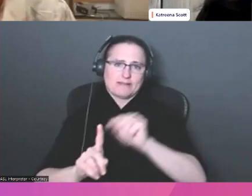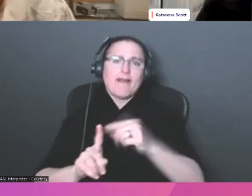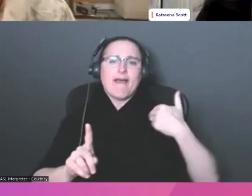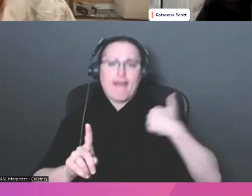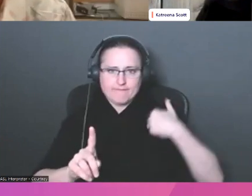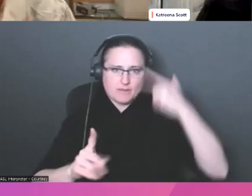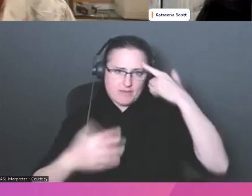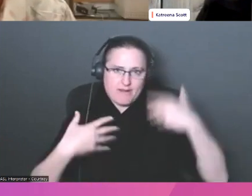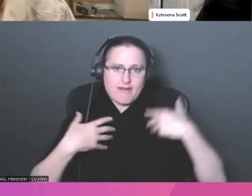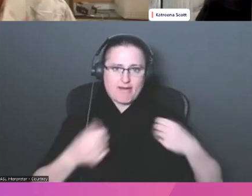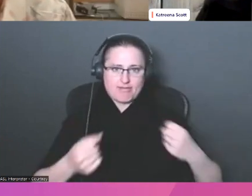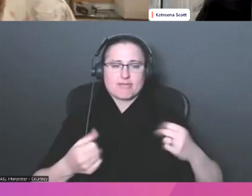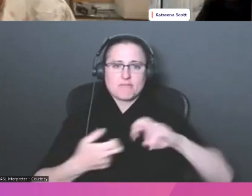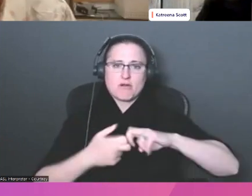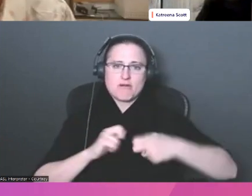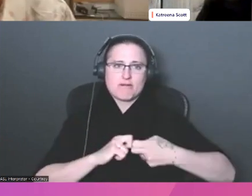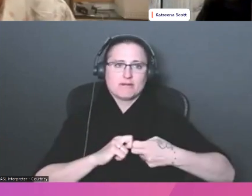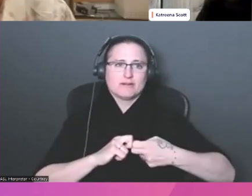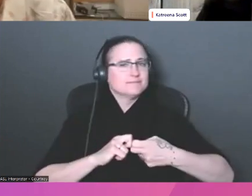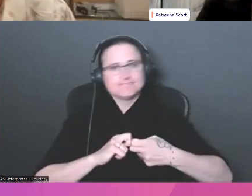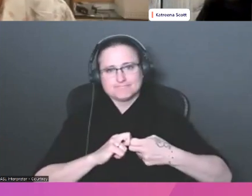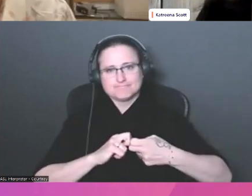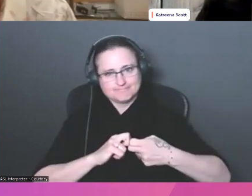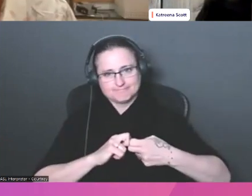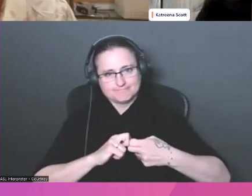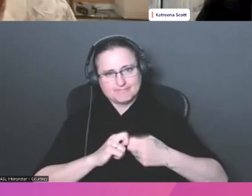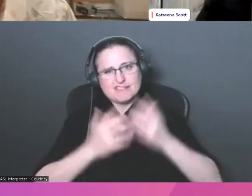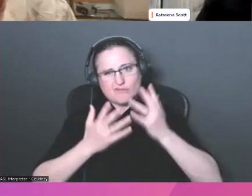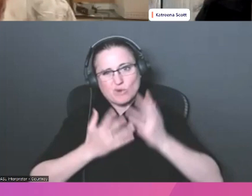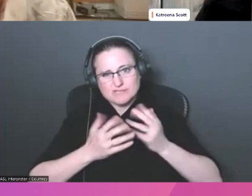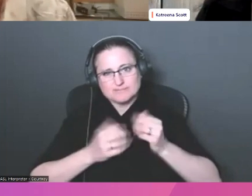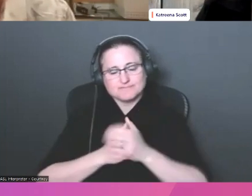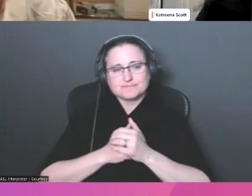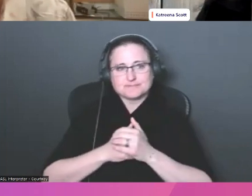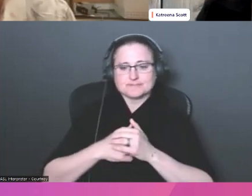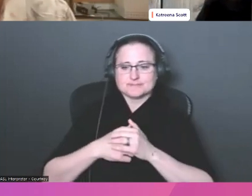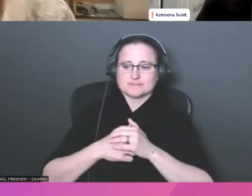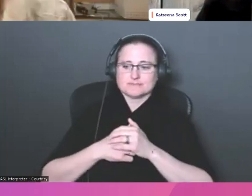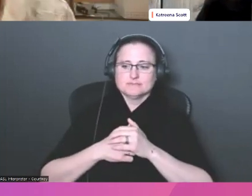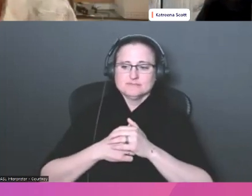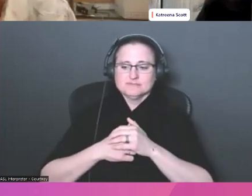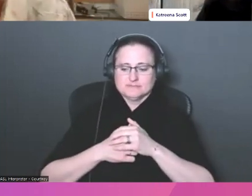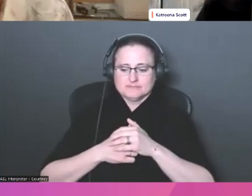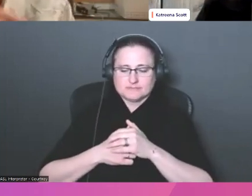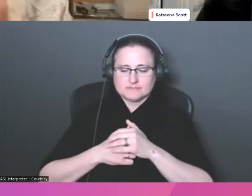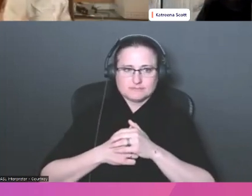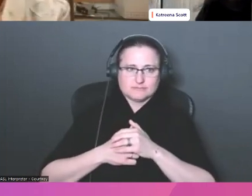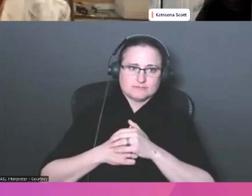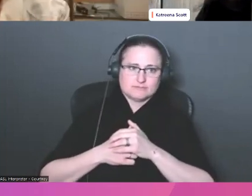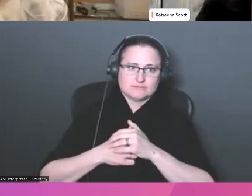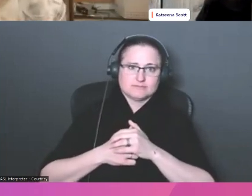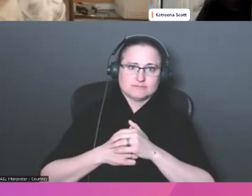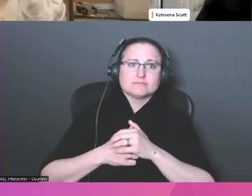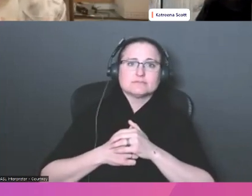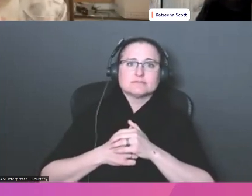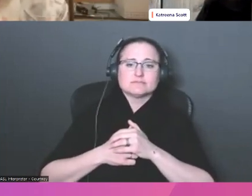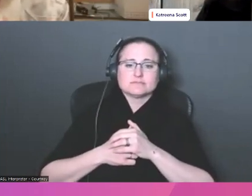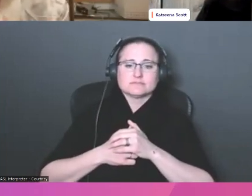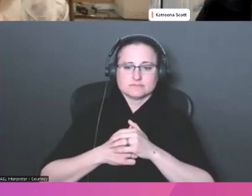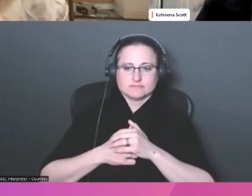stéréotype que les femmes maltraitées ont forcément des problèmes de santé mentale. Ce n'est pas